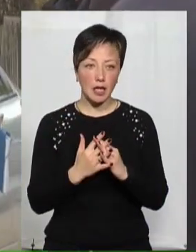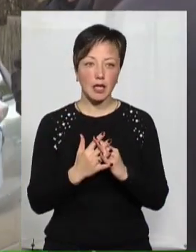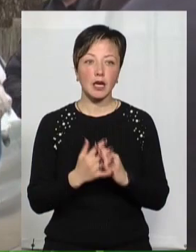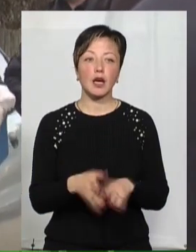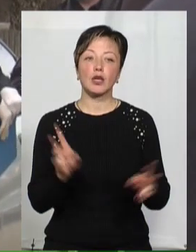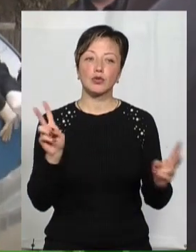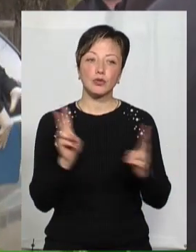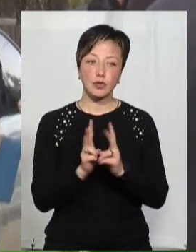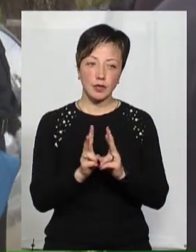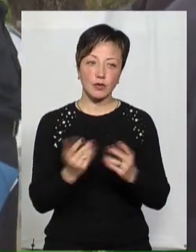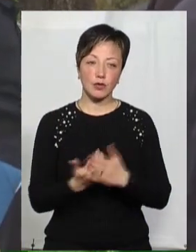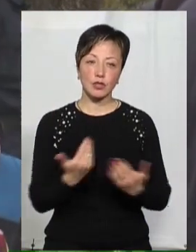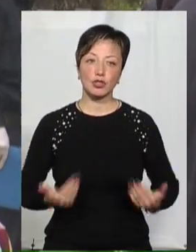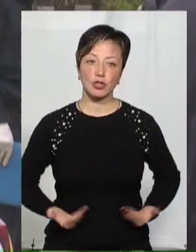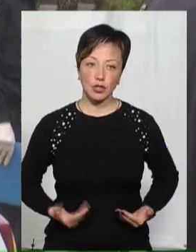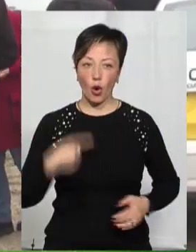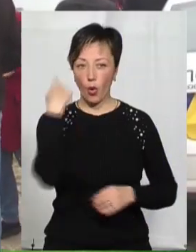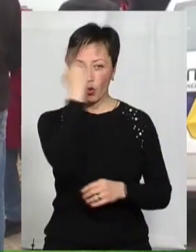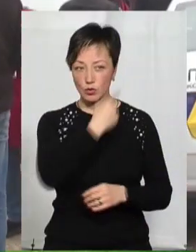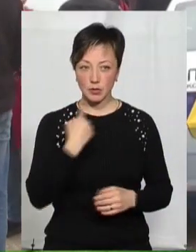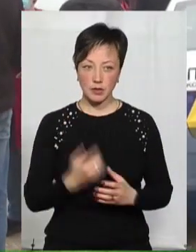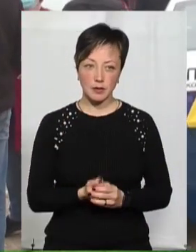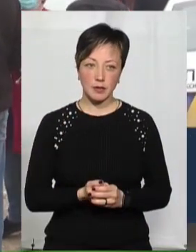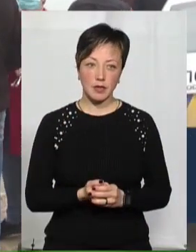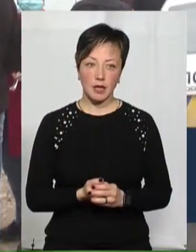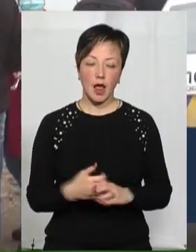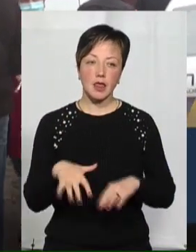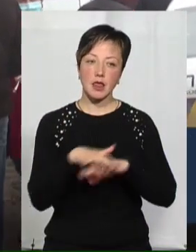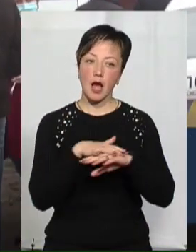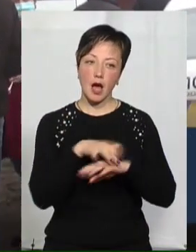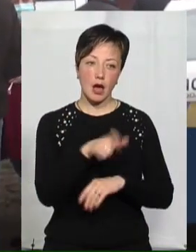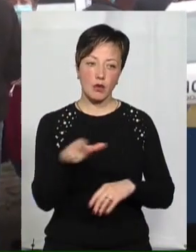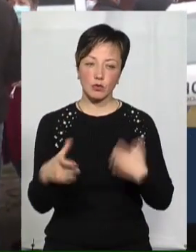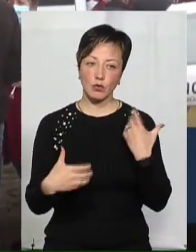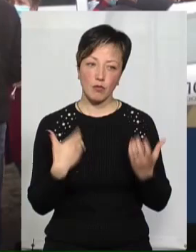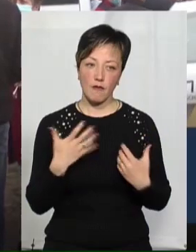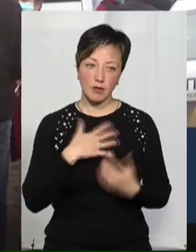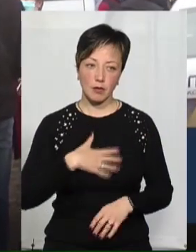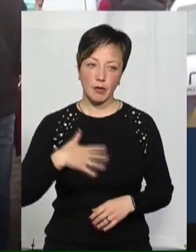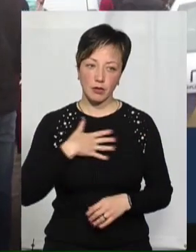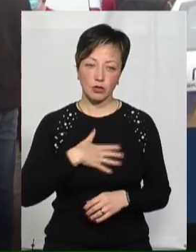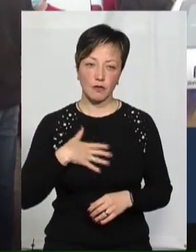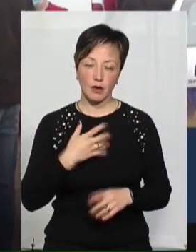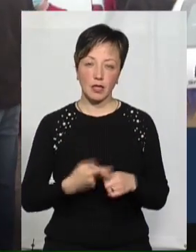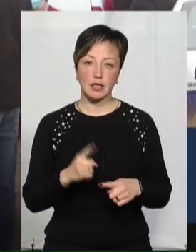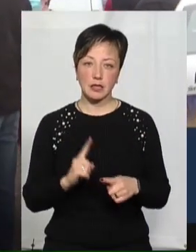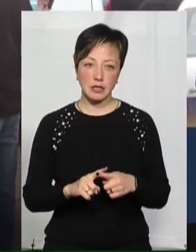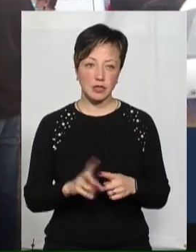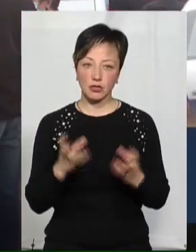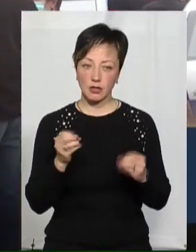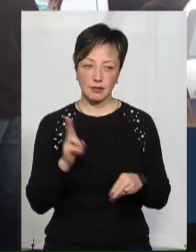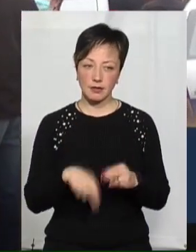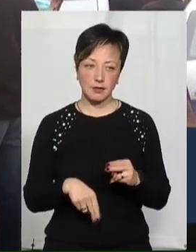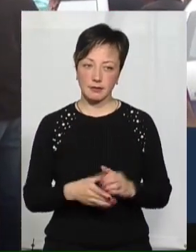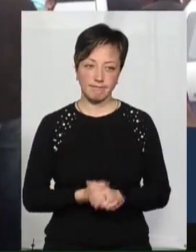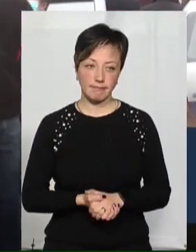Гранчак зустрів нових жителів села особисто. Народ дуже стурбований, дуже переживає. І це ще не кінець вам.